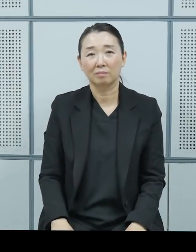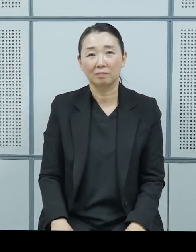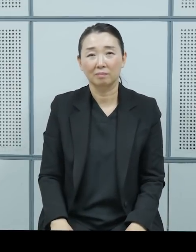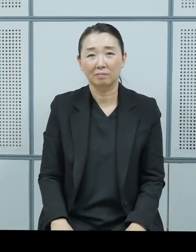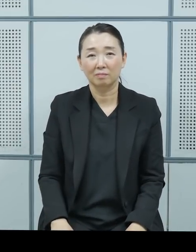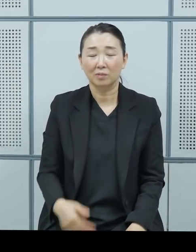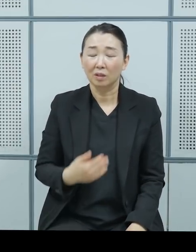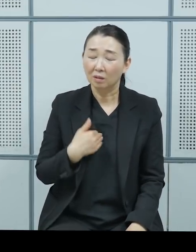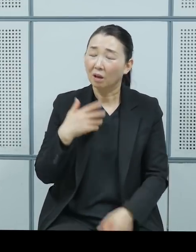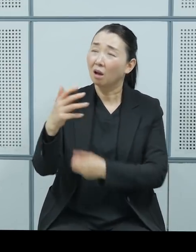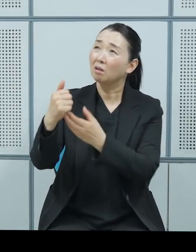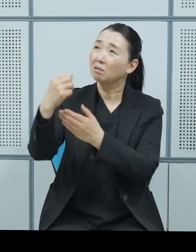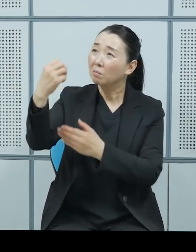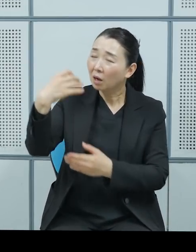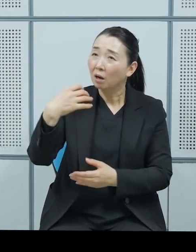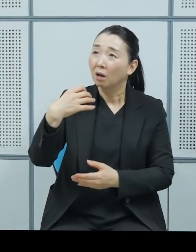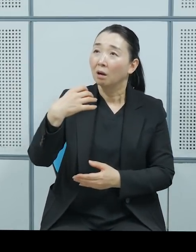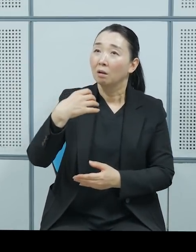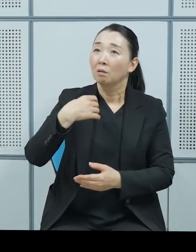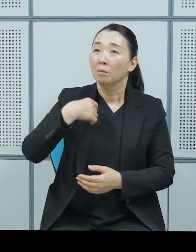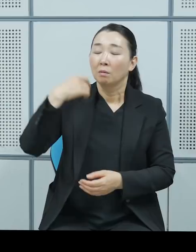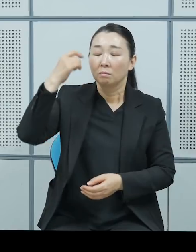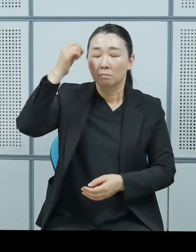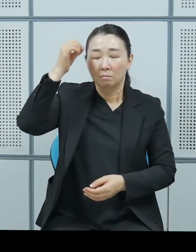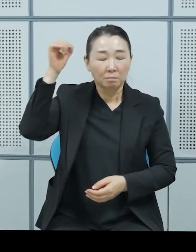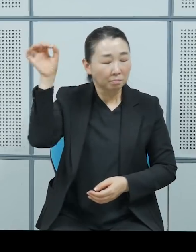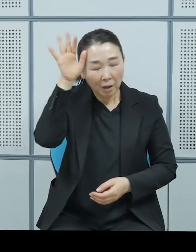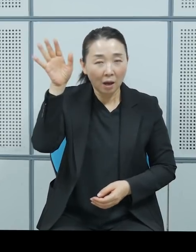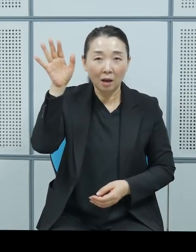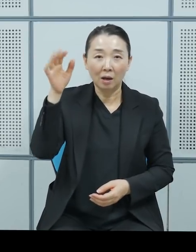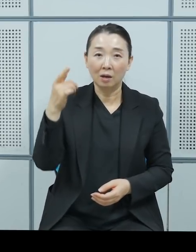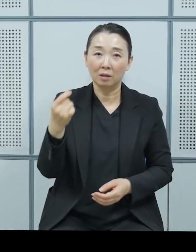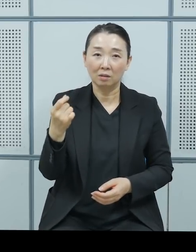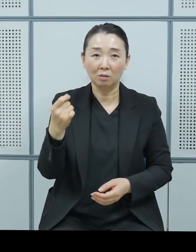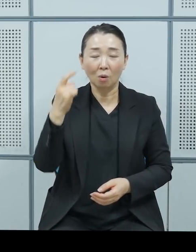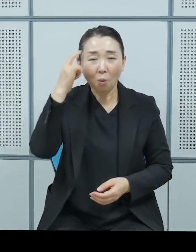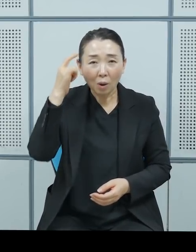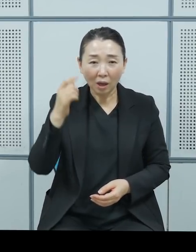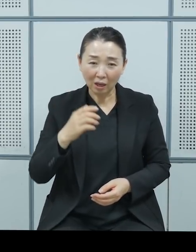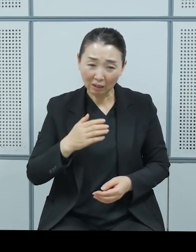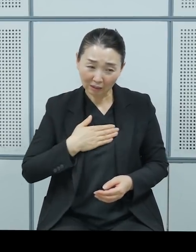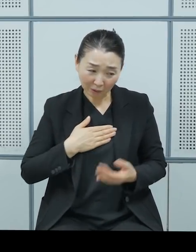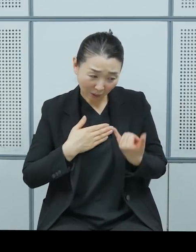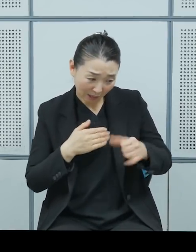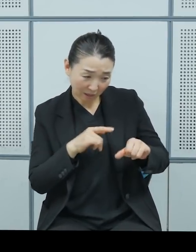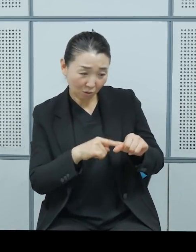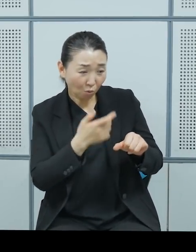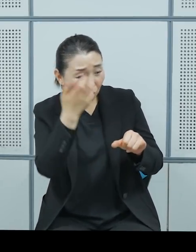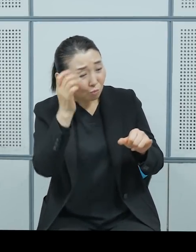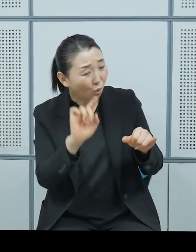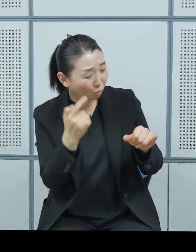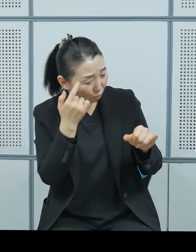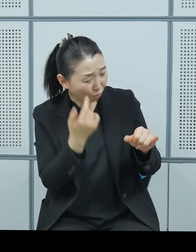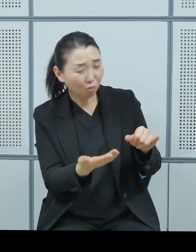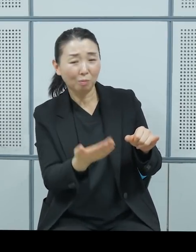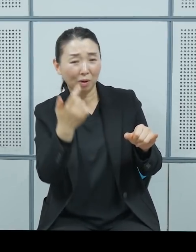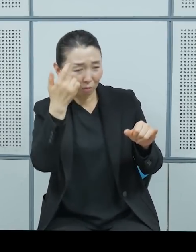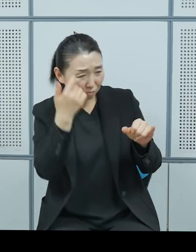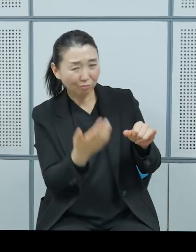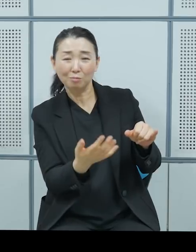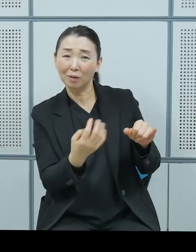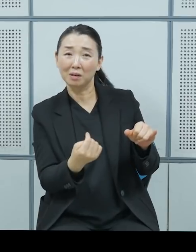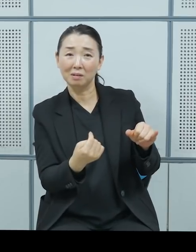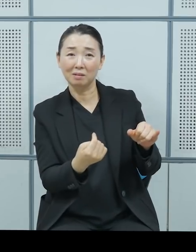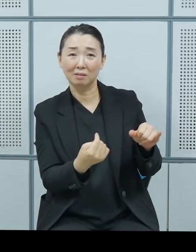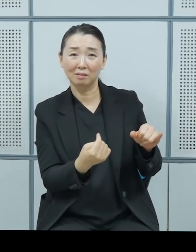저는요, 그 말을 듣는 순간 머리가 쥐진이 나는 줄 알았어요. 저도 우리 아이들에게 너 꿈이 뭐냐 되게 많이